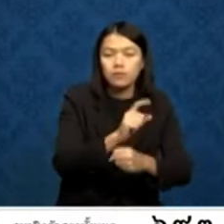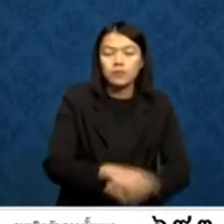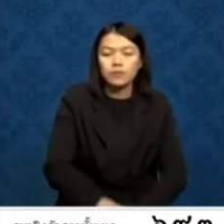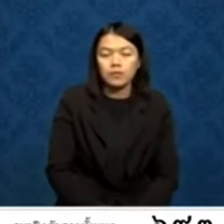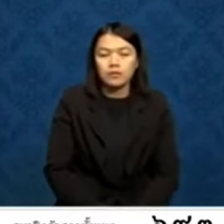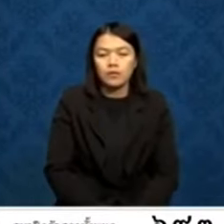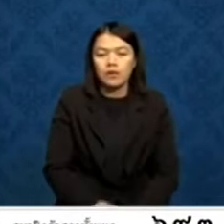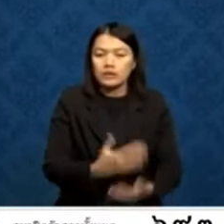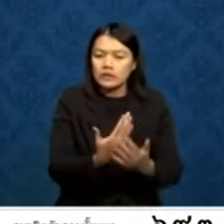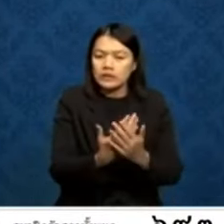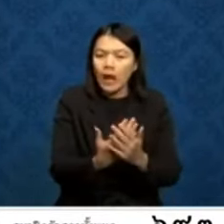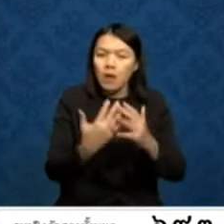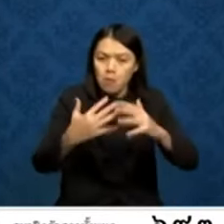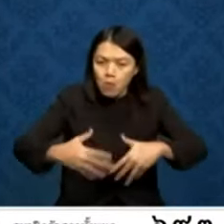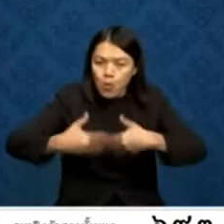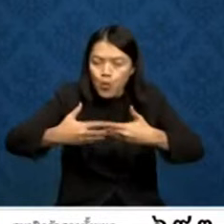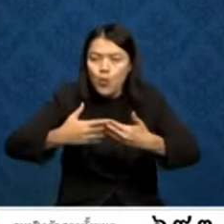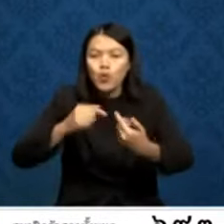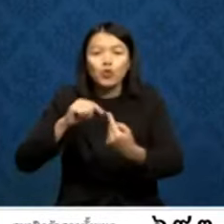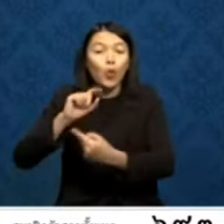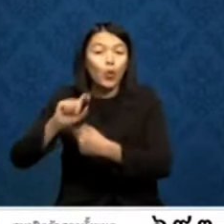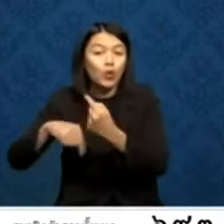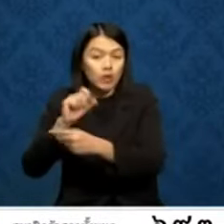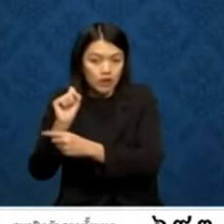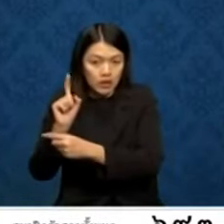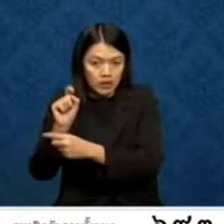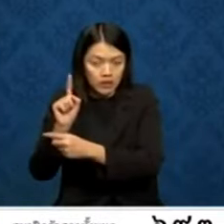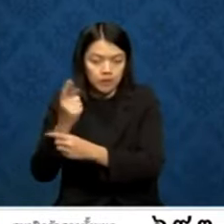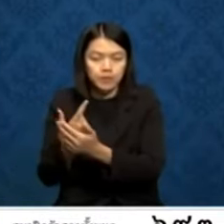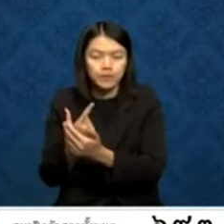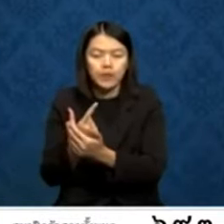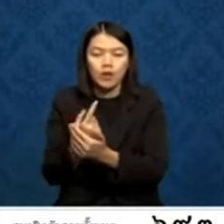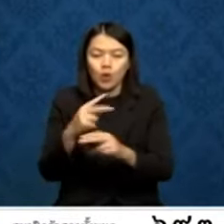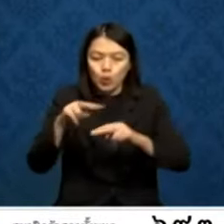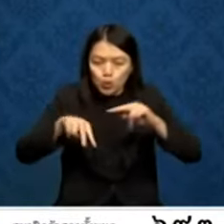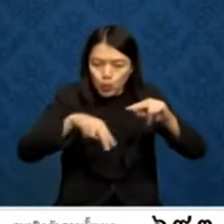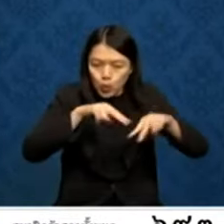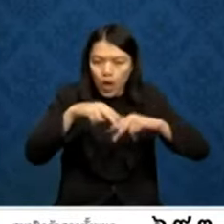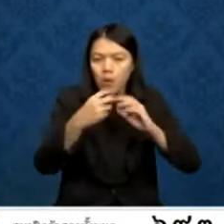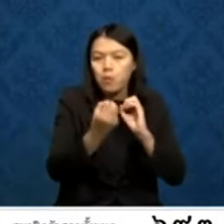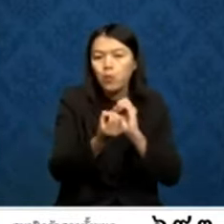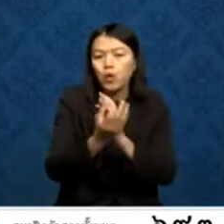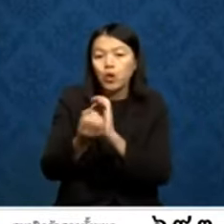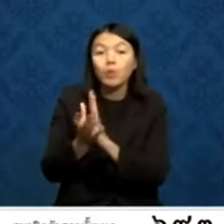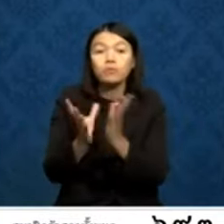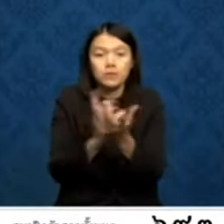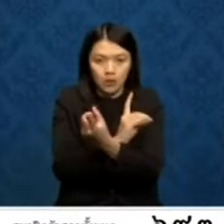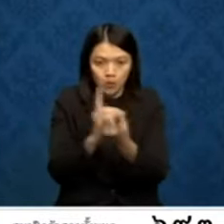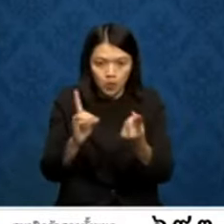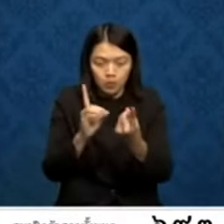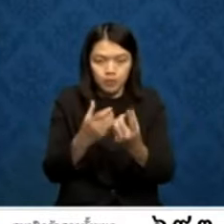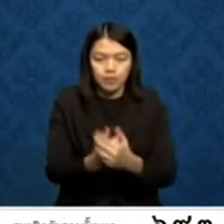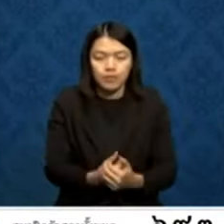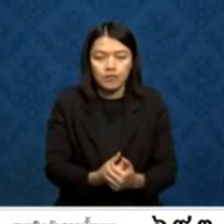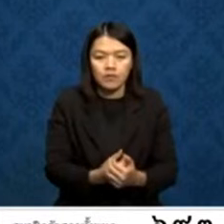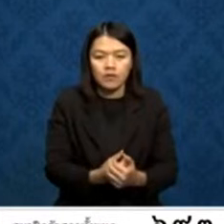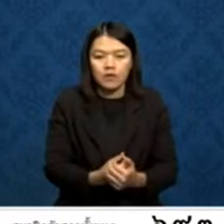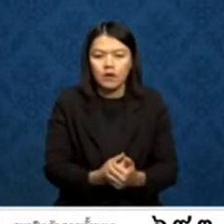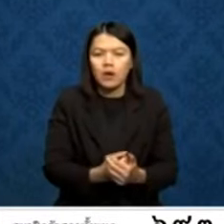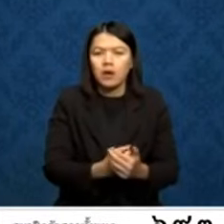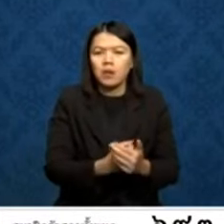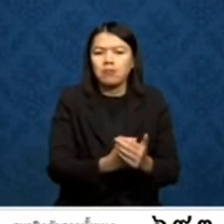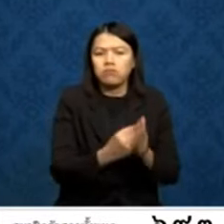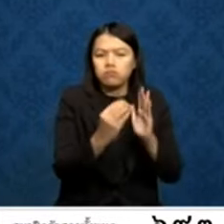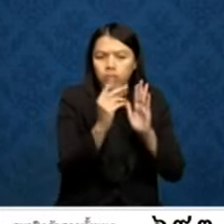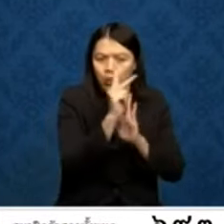มูลค่าเพิ่มในทางเศรษฐกิจและควบคุมผลกระทบทางสังคมโดยการตรากฎหมาย